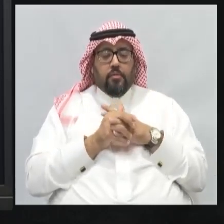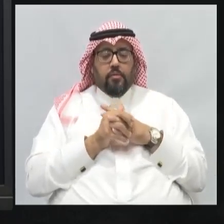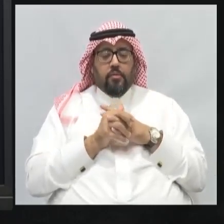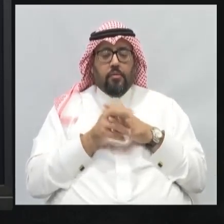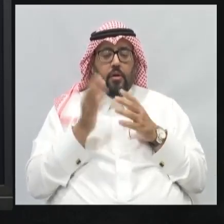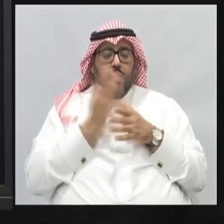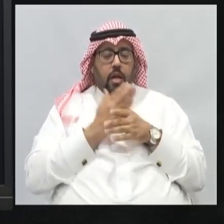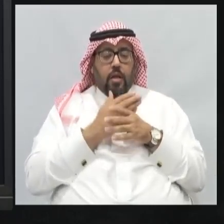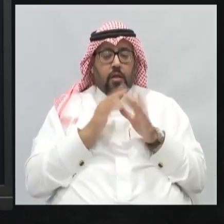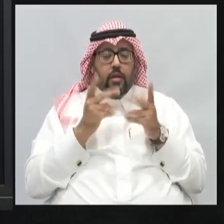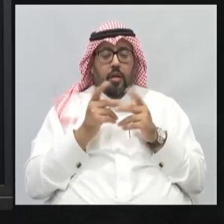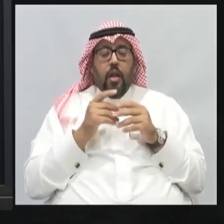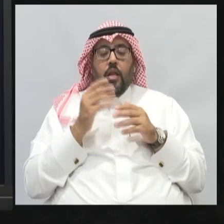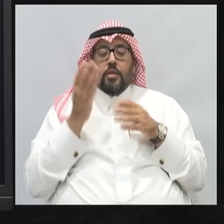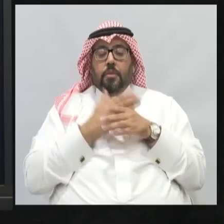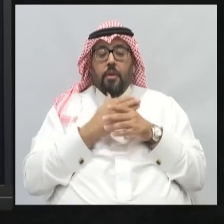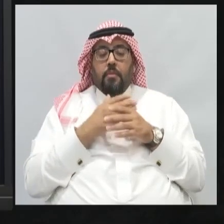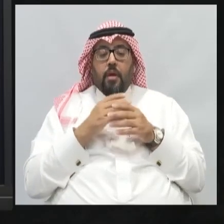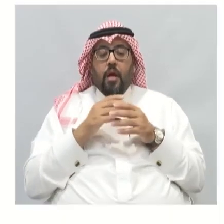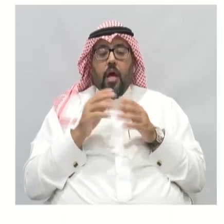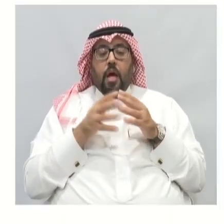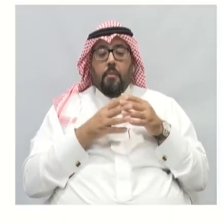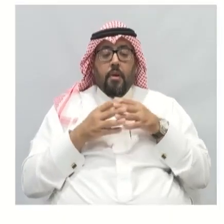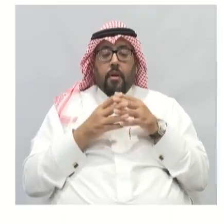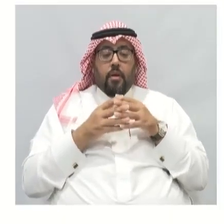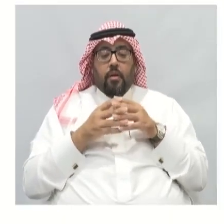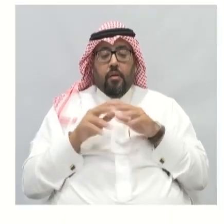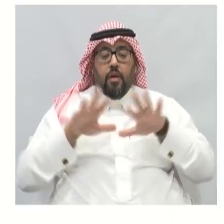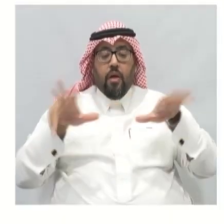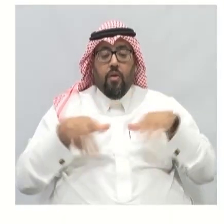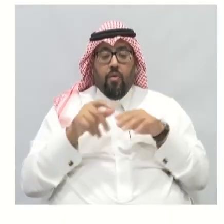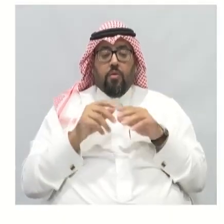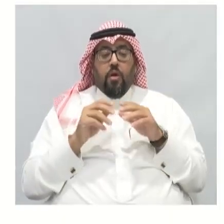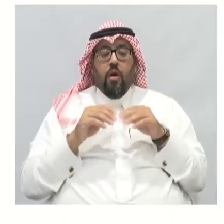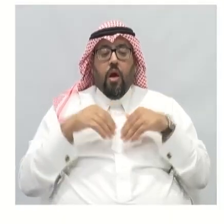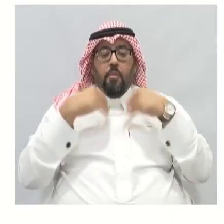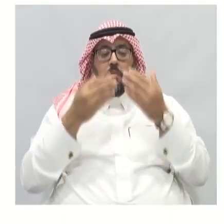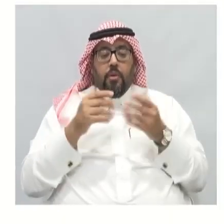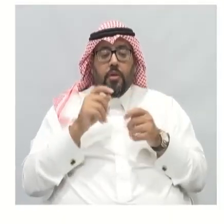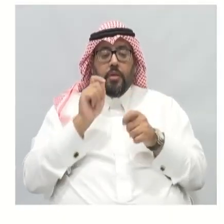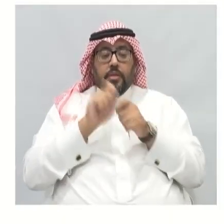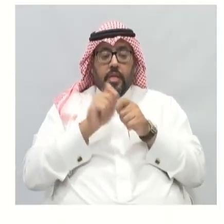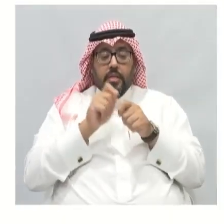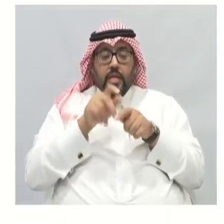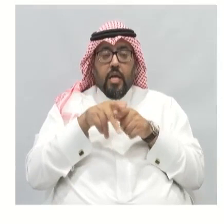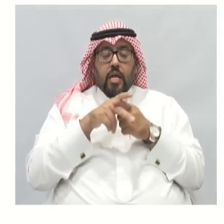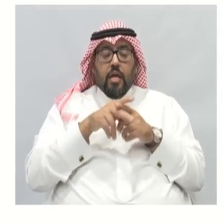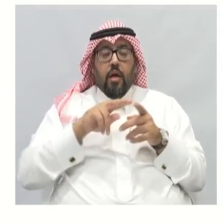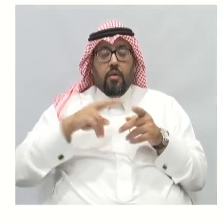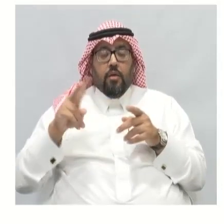يعلل تعد الولايات المتحده الامريكيه من الرواد في مجال التصنيع